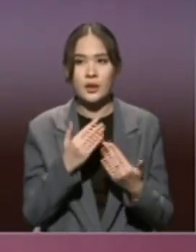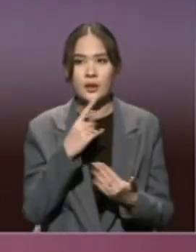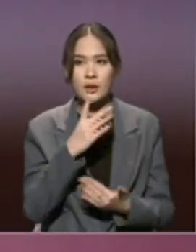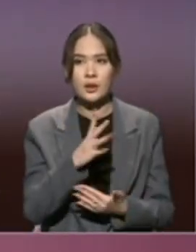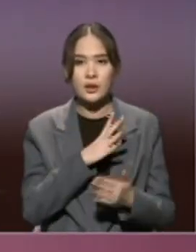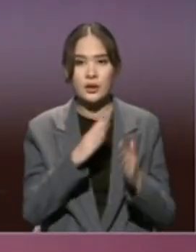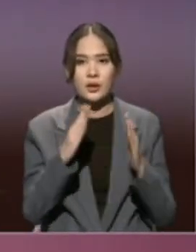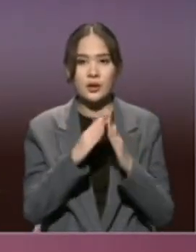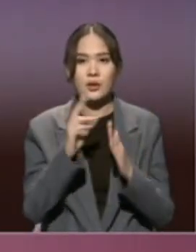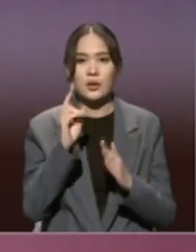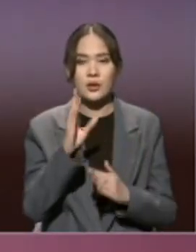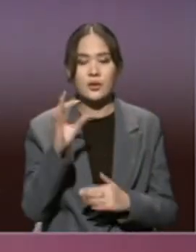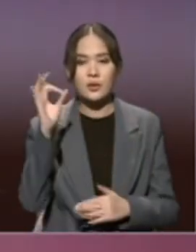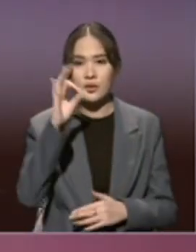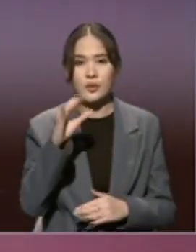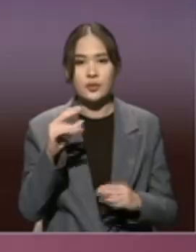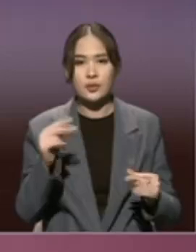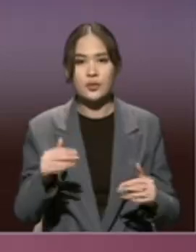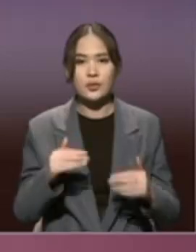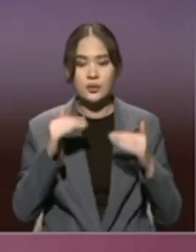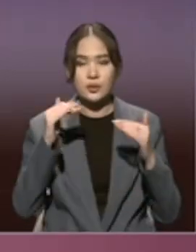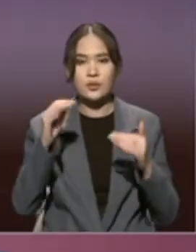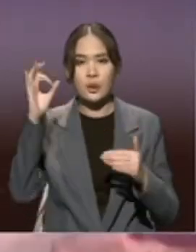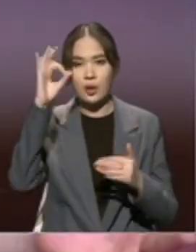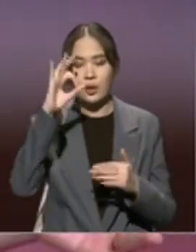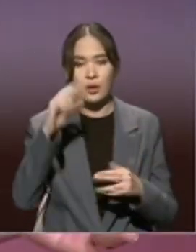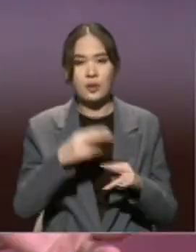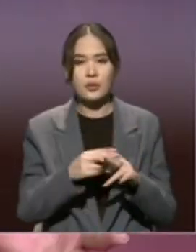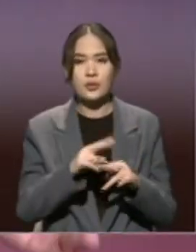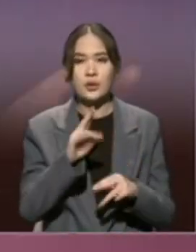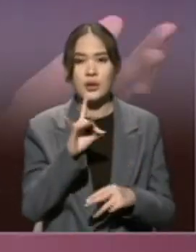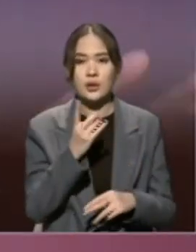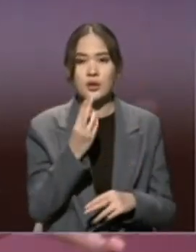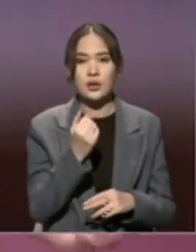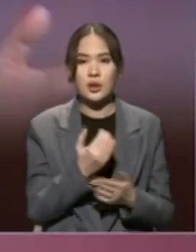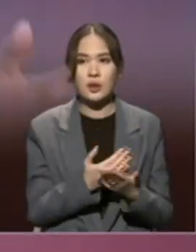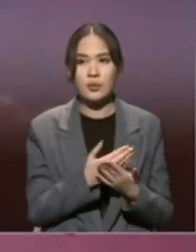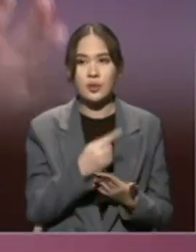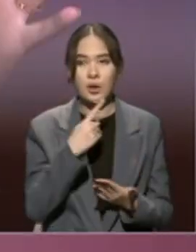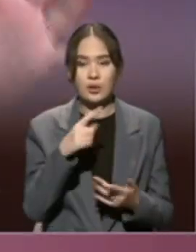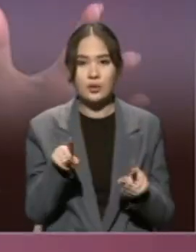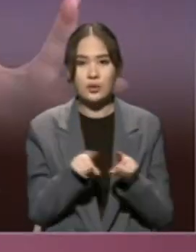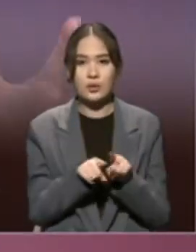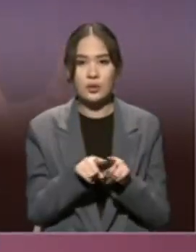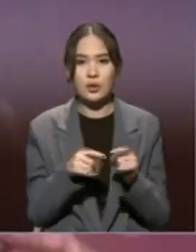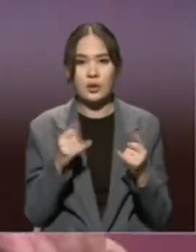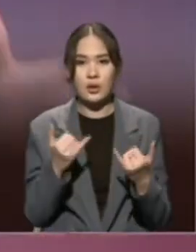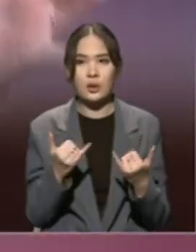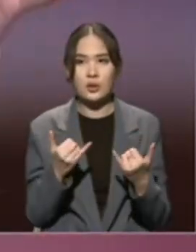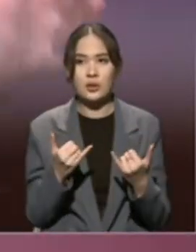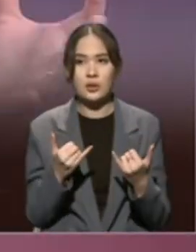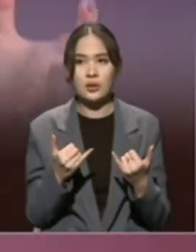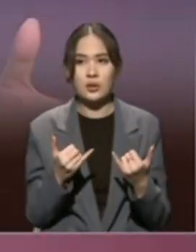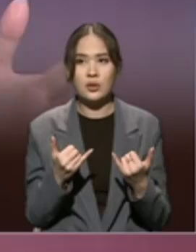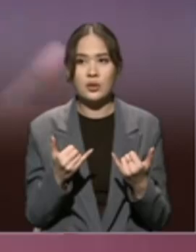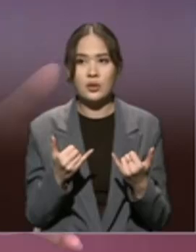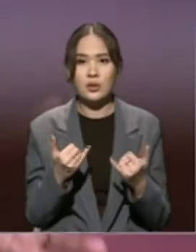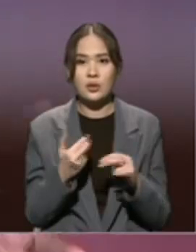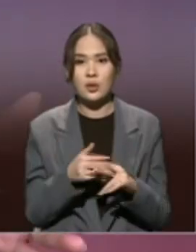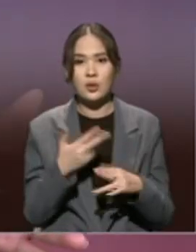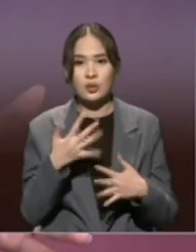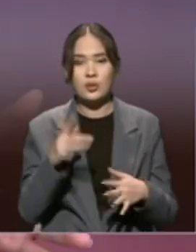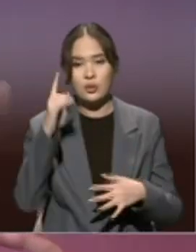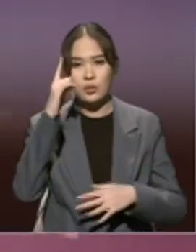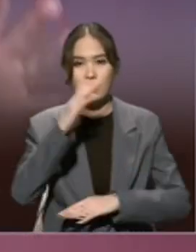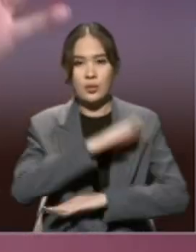Үйдүн баасы өсүп кеткенге байланыштуу. Иә, баасынын өсүү жөнүндө мисалга жана крыша дейбиз го, крышантта кадимгидей неге уже тартипке алат